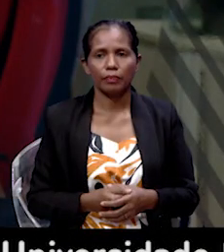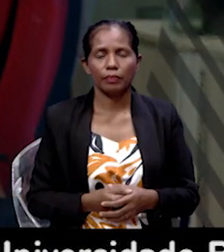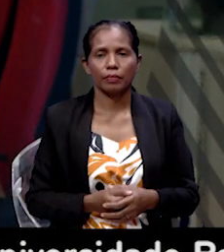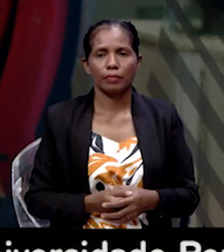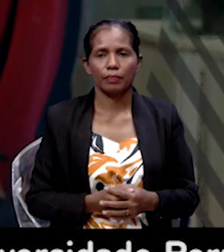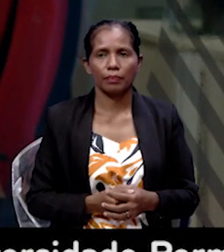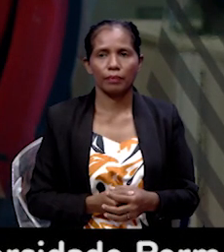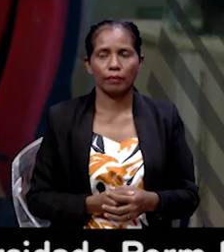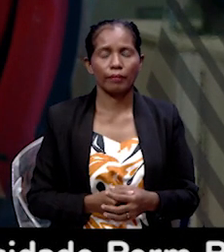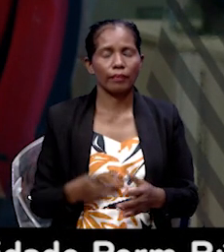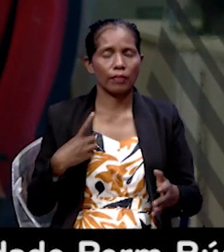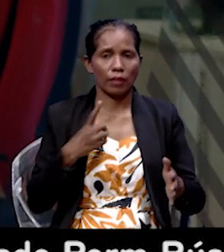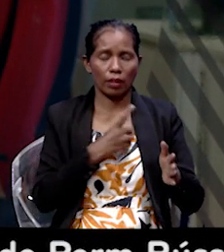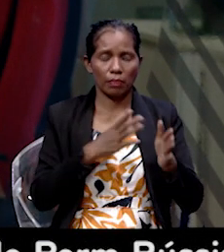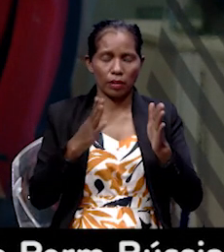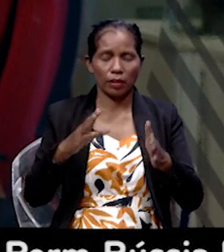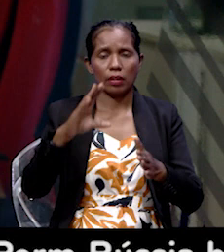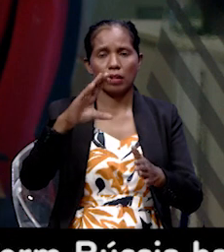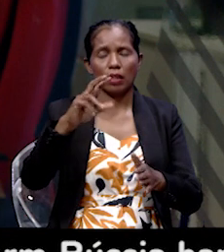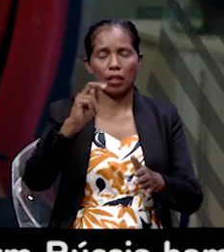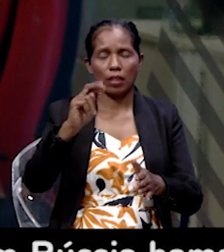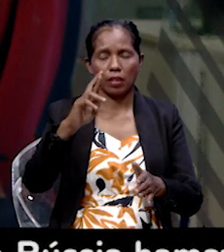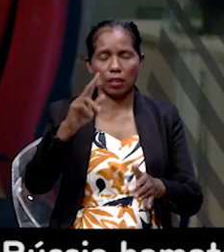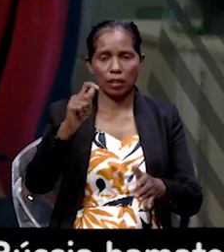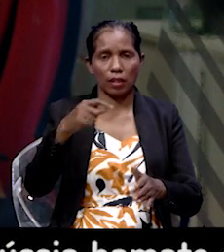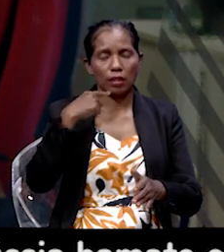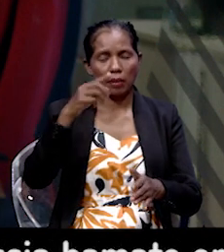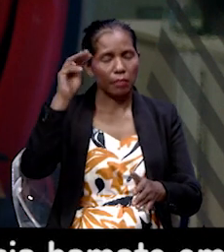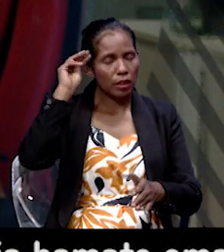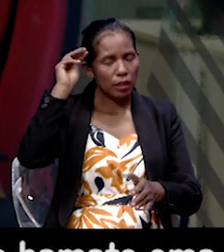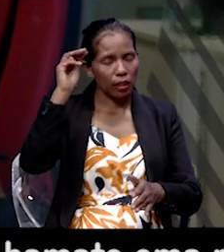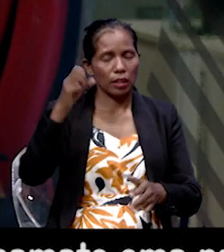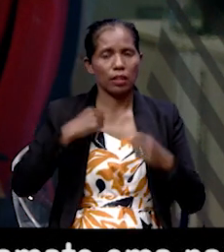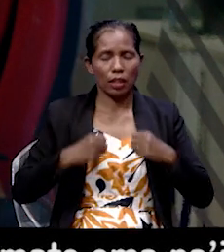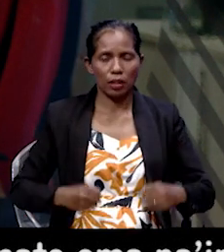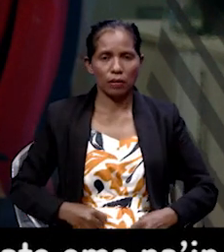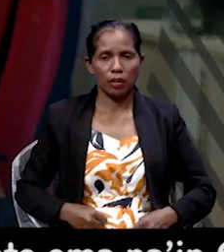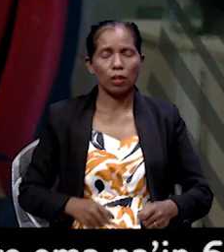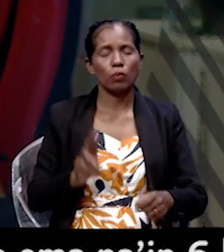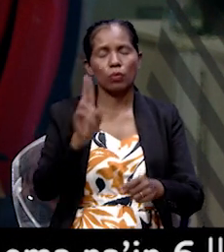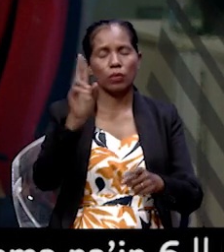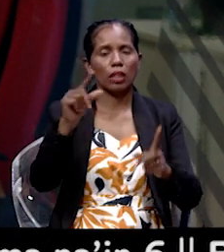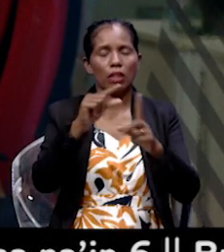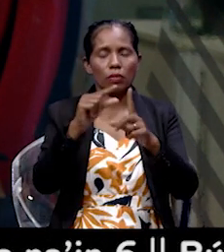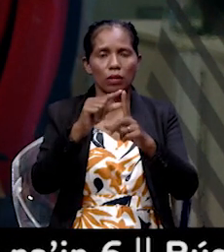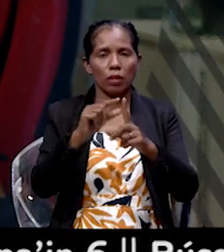Deputado CNRT disconfie Ministre Saudi Hasai Linguasen Nibelatwir Etika